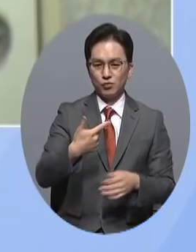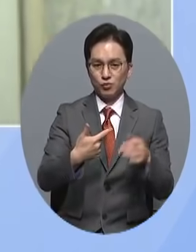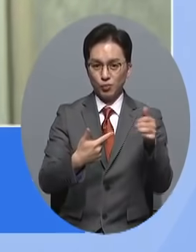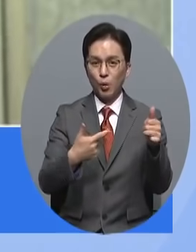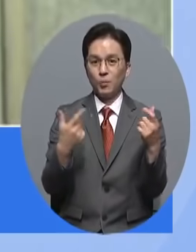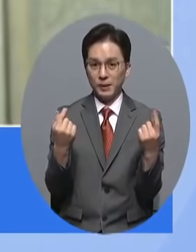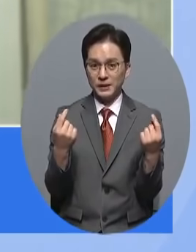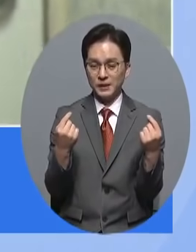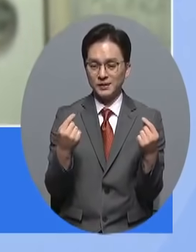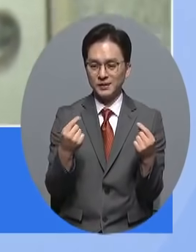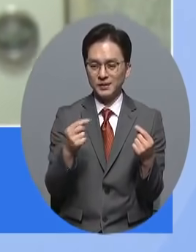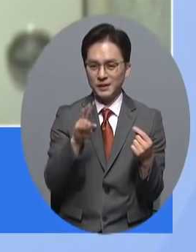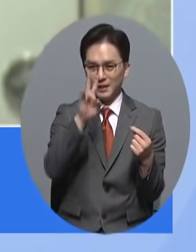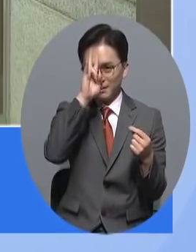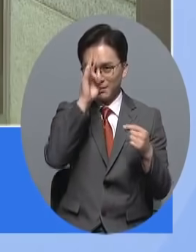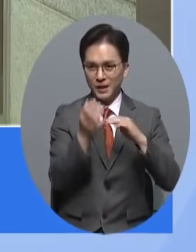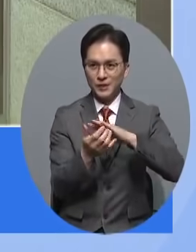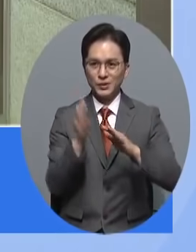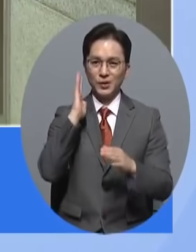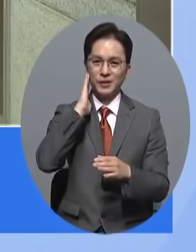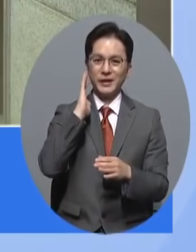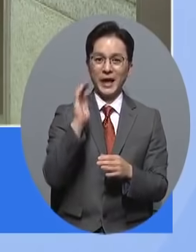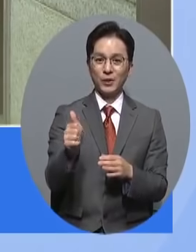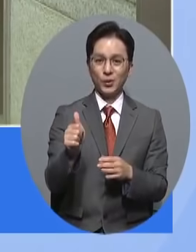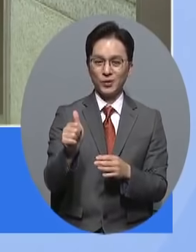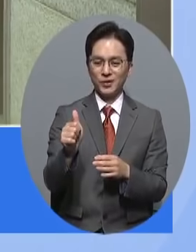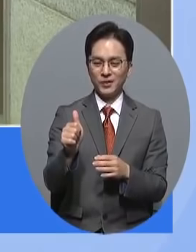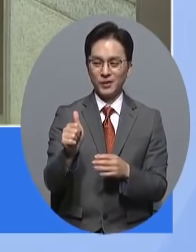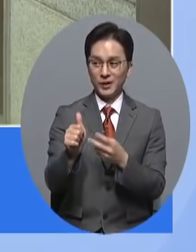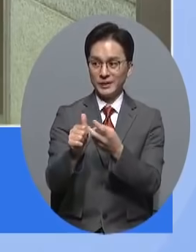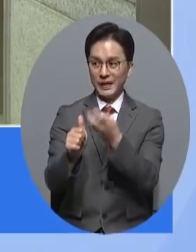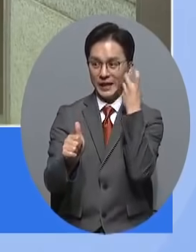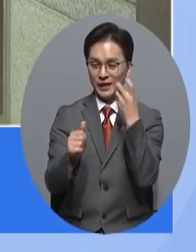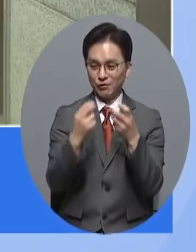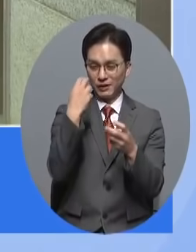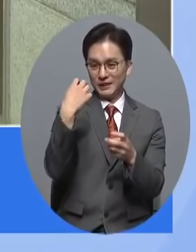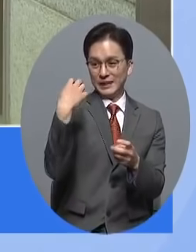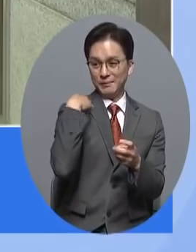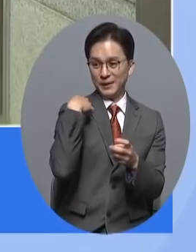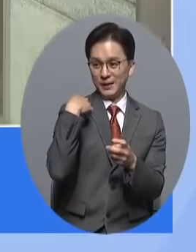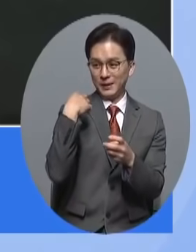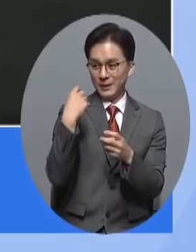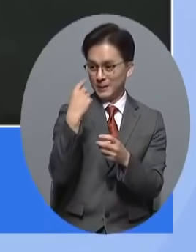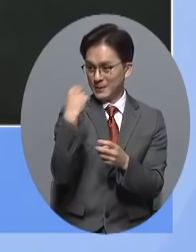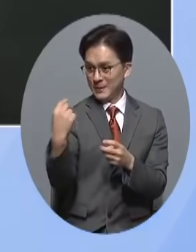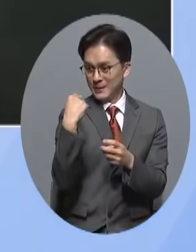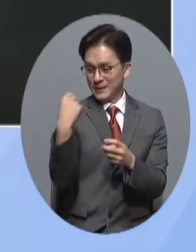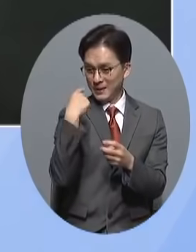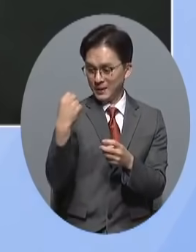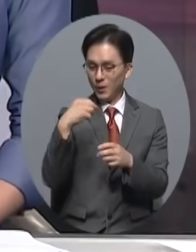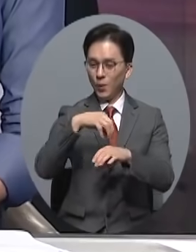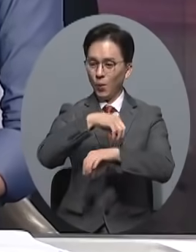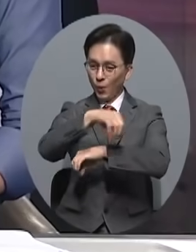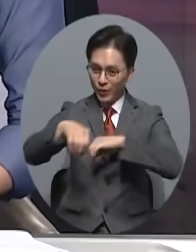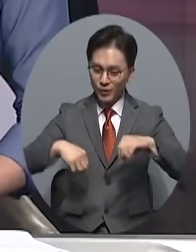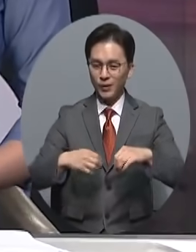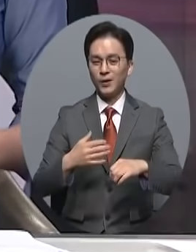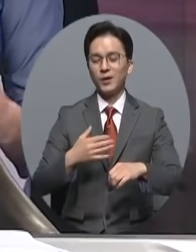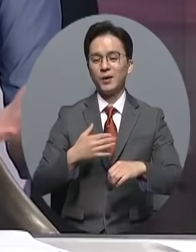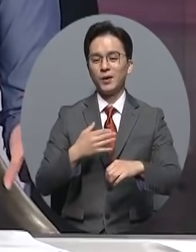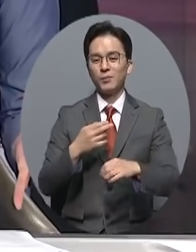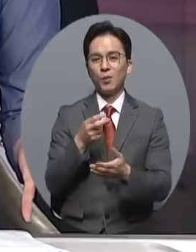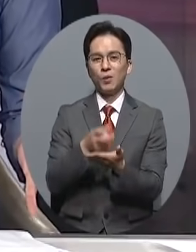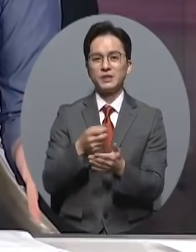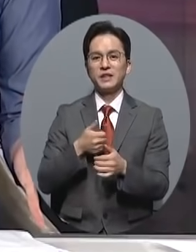어떤 두 가지 전략이 좀 복합적으로 작용한 토론 전략이 아니었나 저는 그렇게 생각합니다. 예. 네, 유승민 후보뿐만 아니라 윤석열, 홍준표 후보를 향한